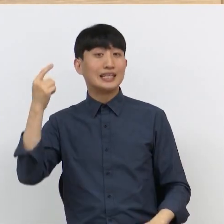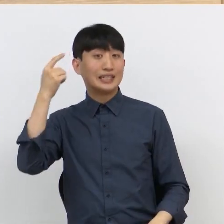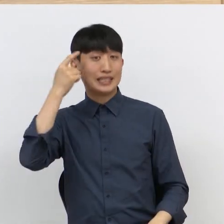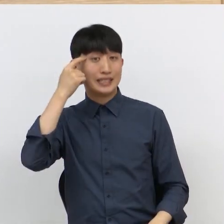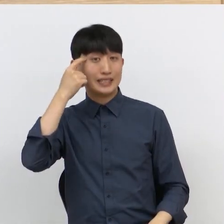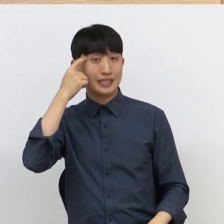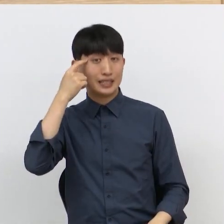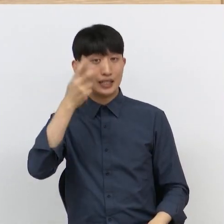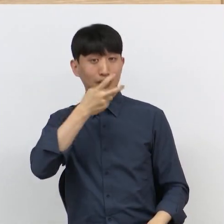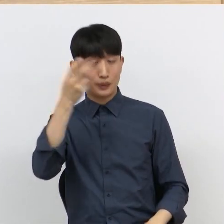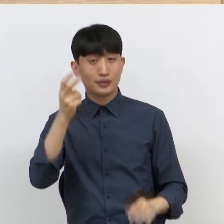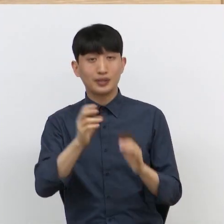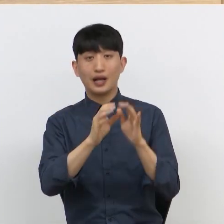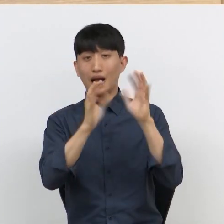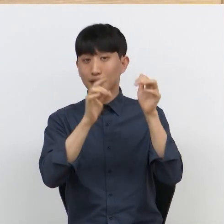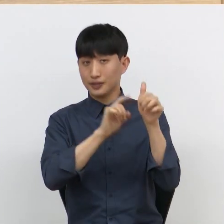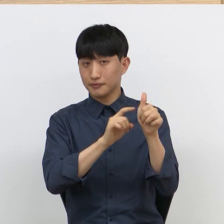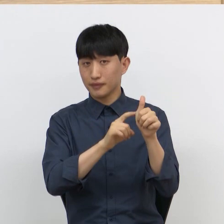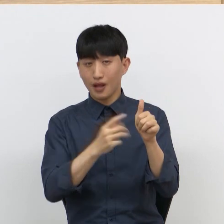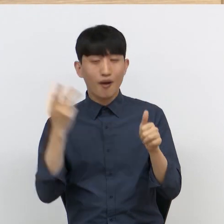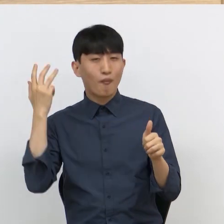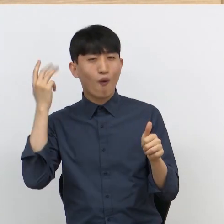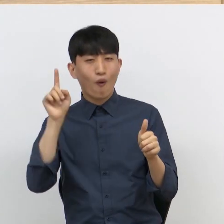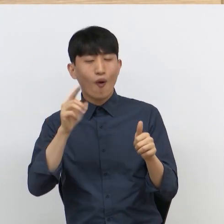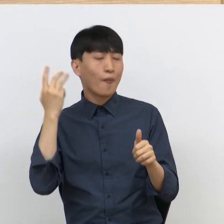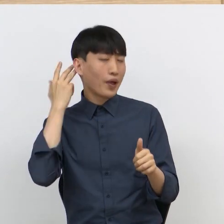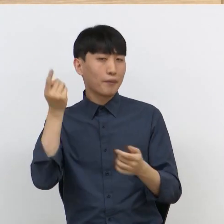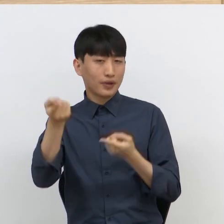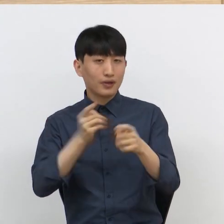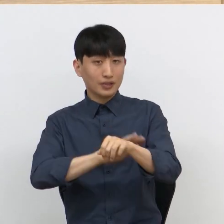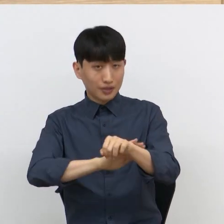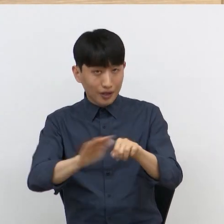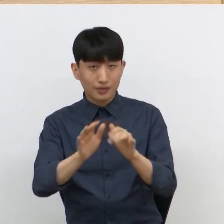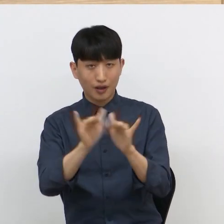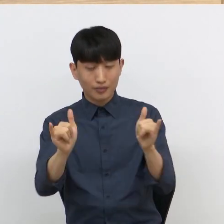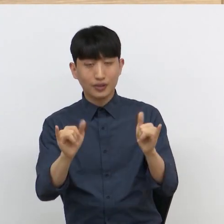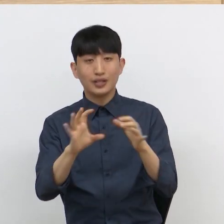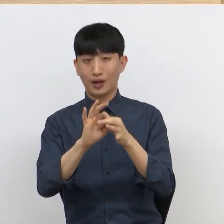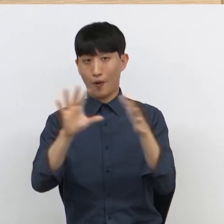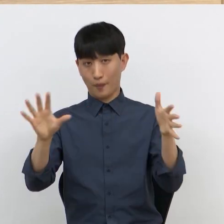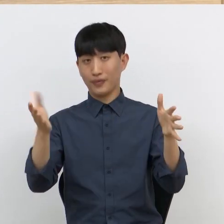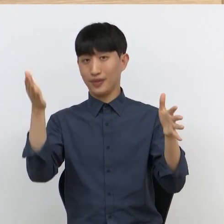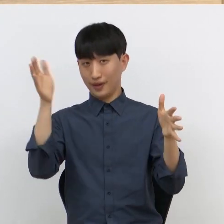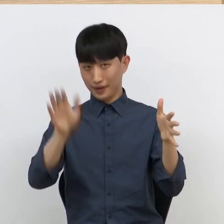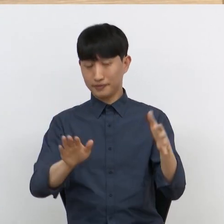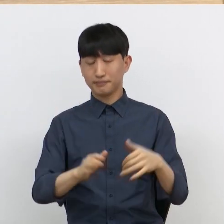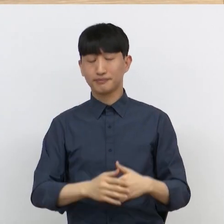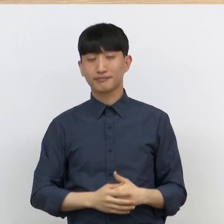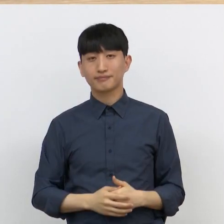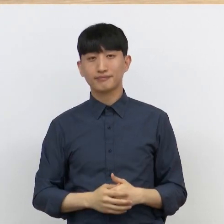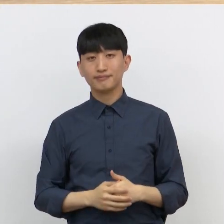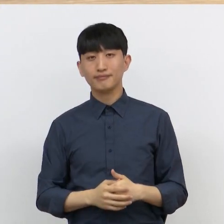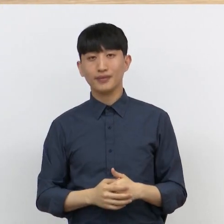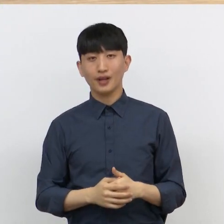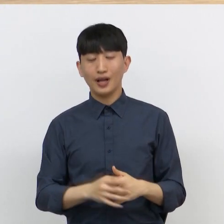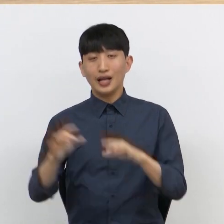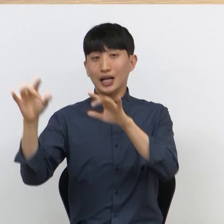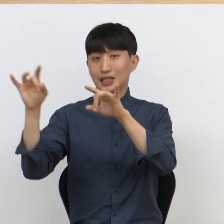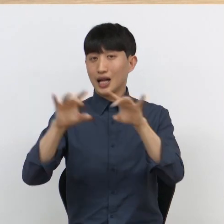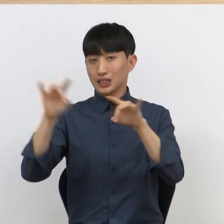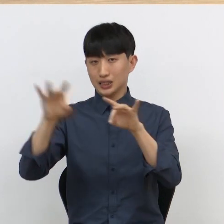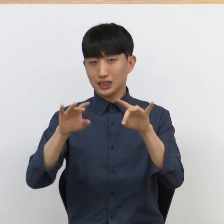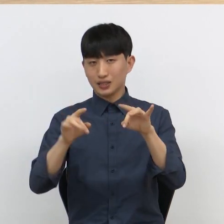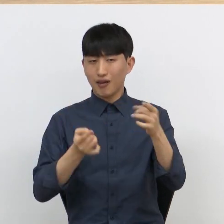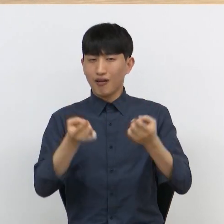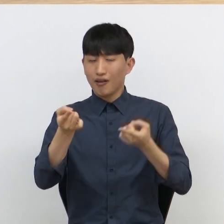아동들, 즉 검사를 매핑을 되게 잘하는 사람들 상관없죠. 그런데 자극 수준을 설정하기